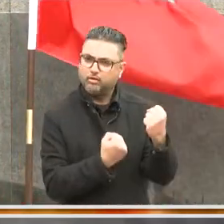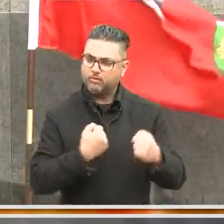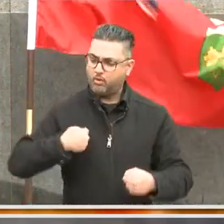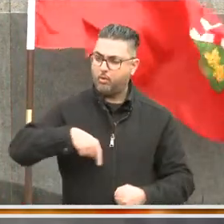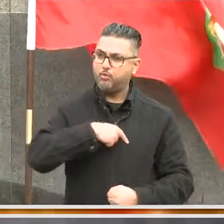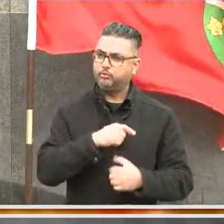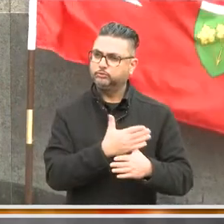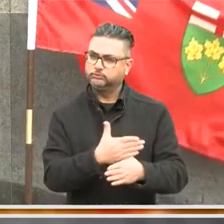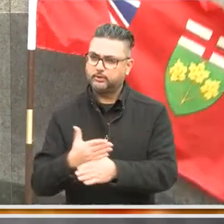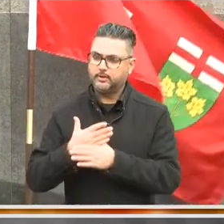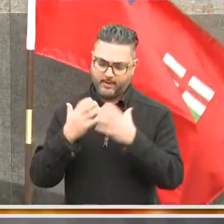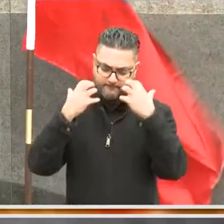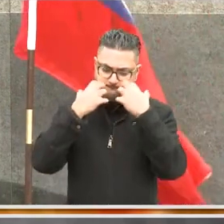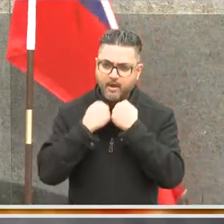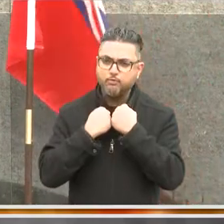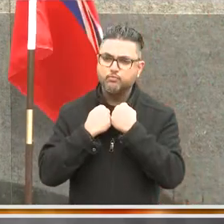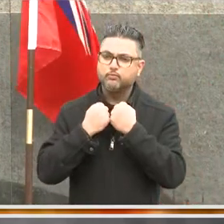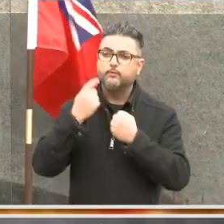service to Canada.